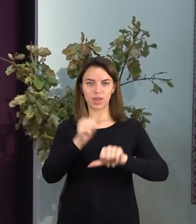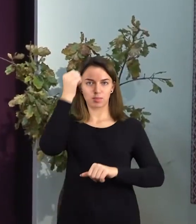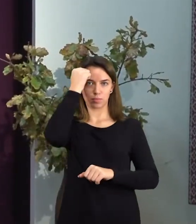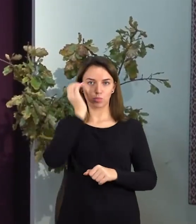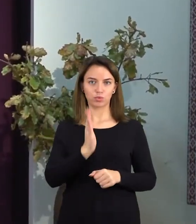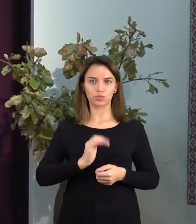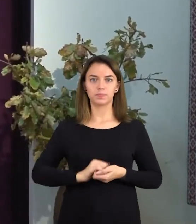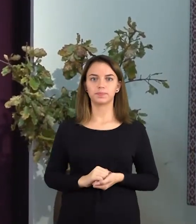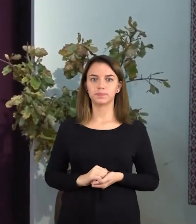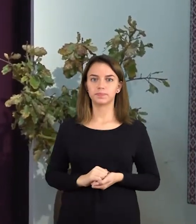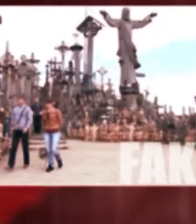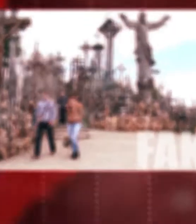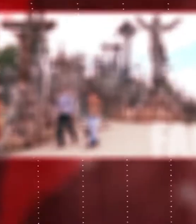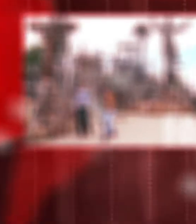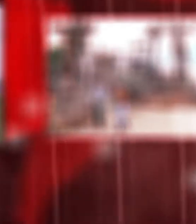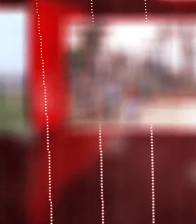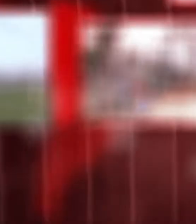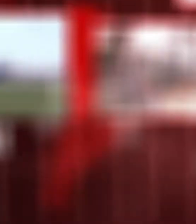metinės.